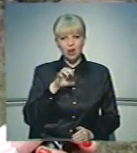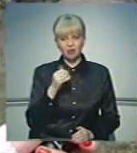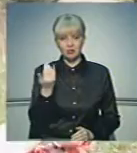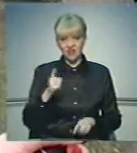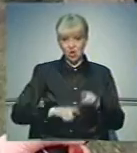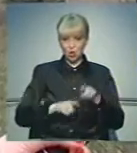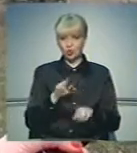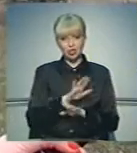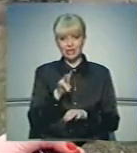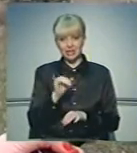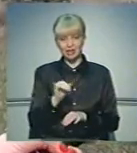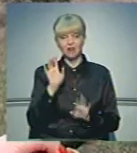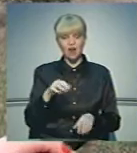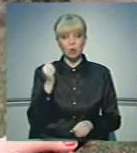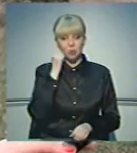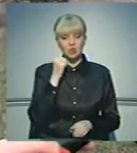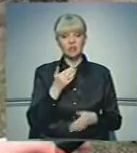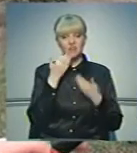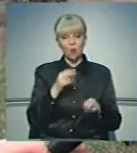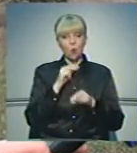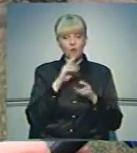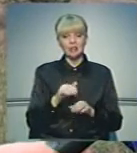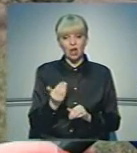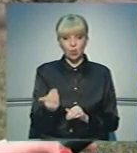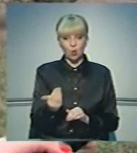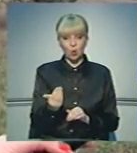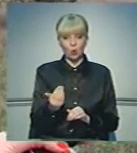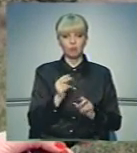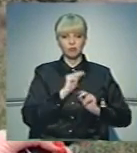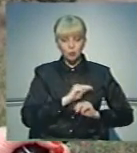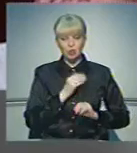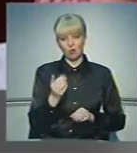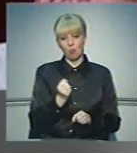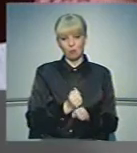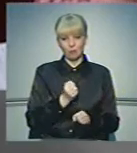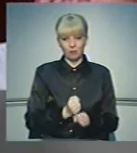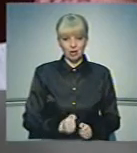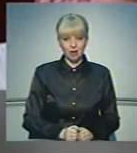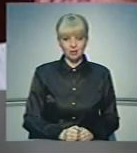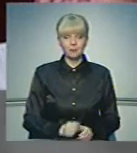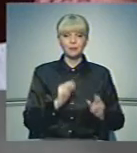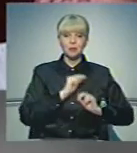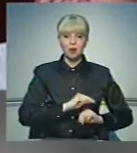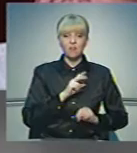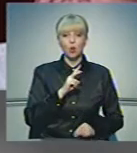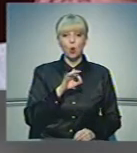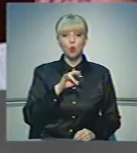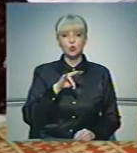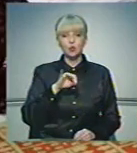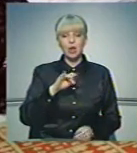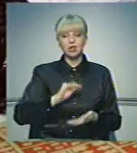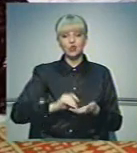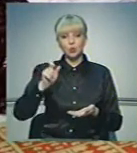родич чи ні? Навіть в Москві звертали увагу на його труди, на його праці. Працював Василь Кожелянко